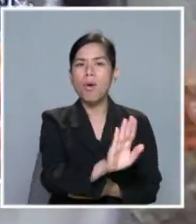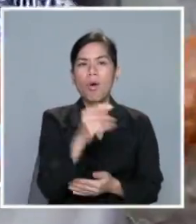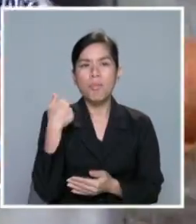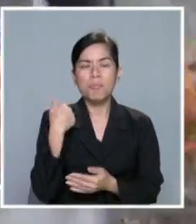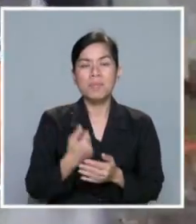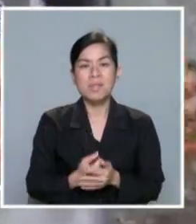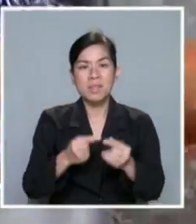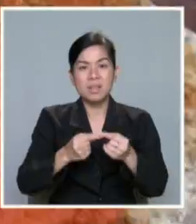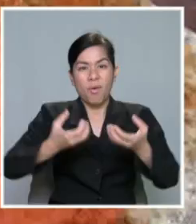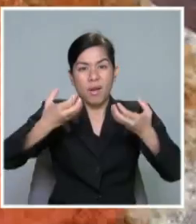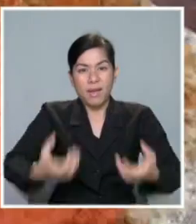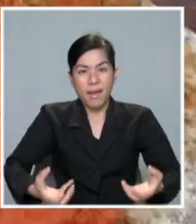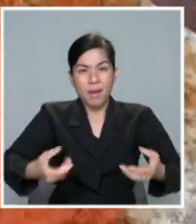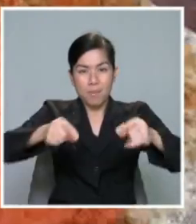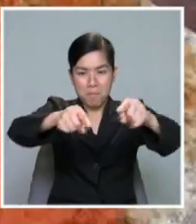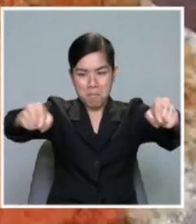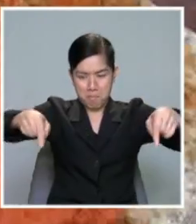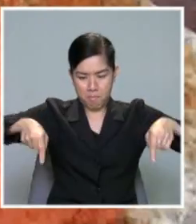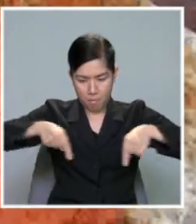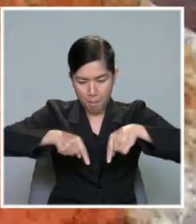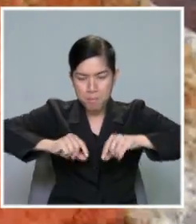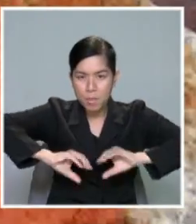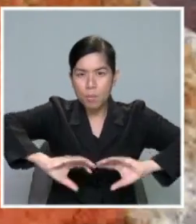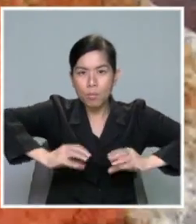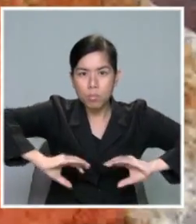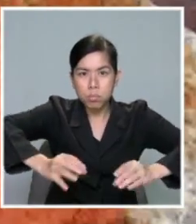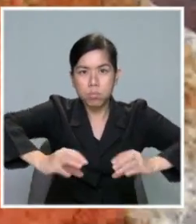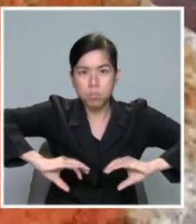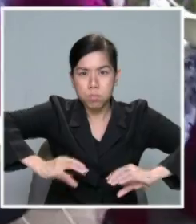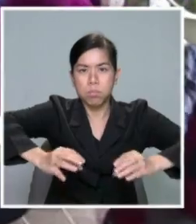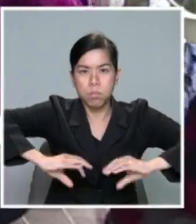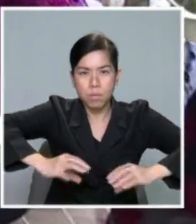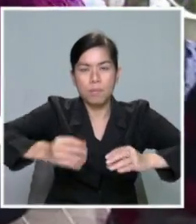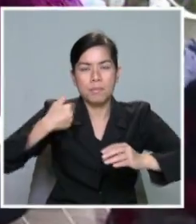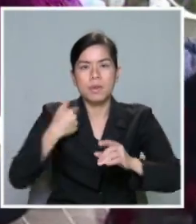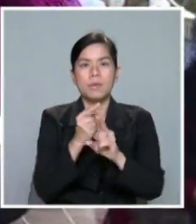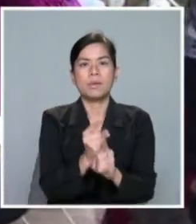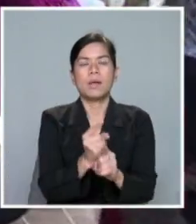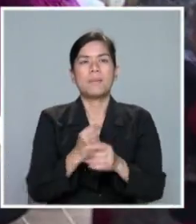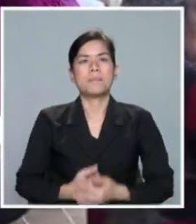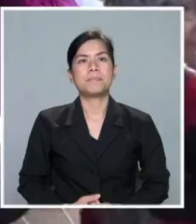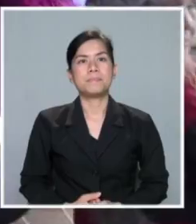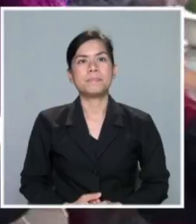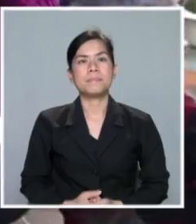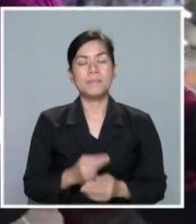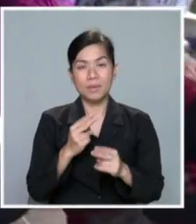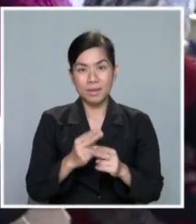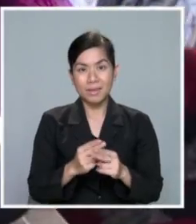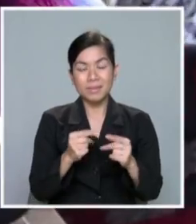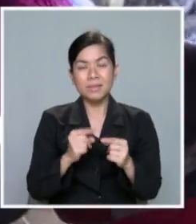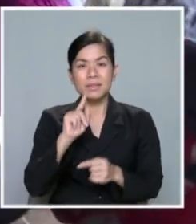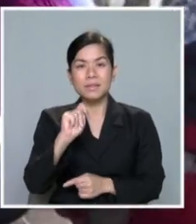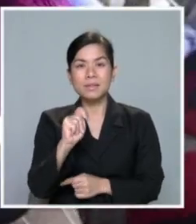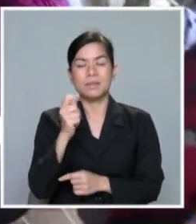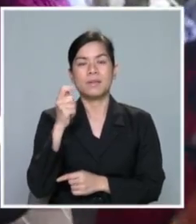บดหินบดเครื่องแกงไปมาจนละเอียดแกงตแม่แบบว่าเขต้องอนุรักษ์ไว้